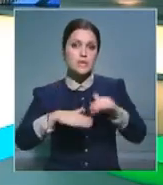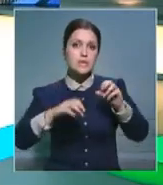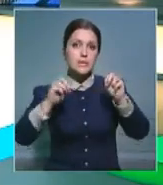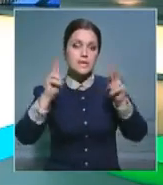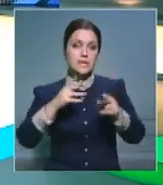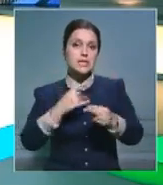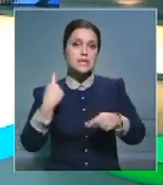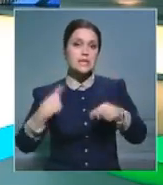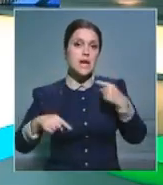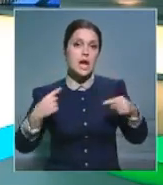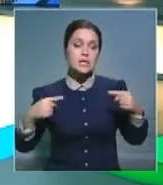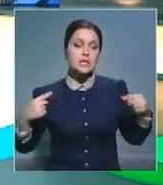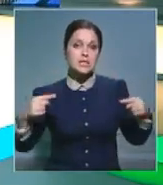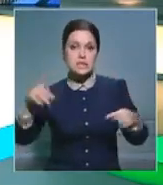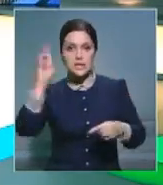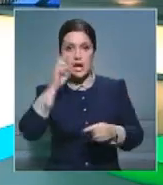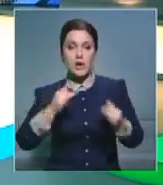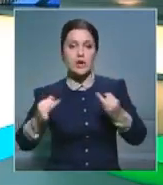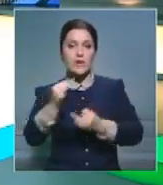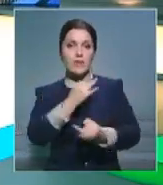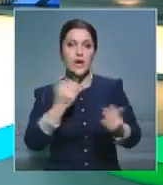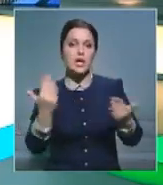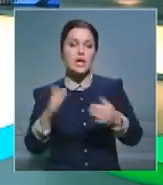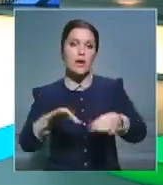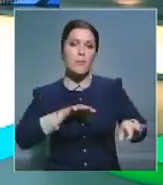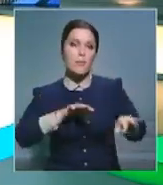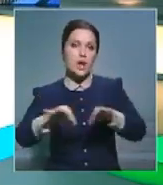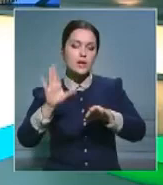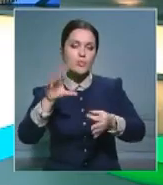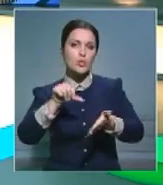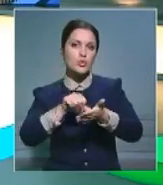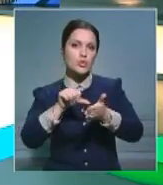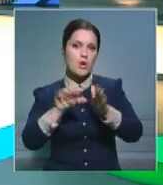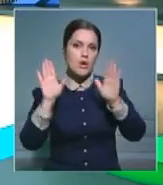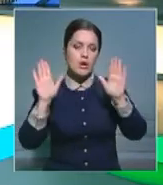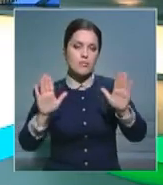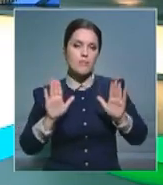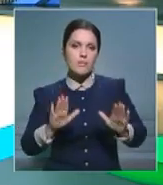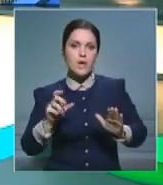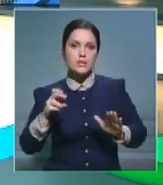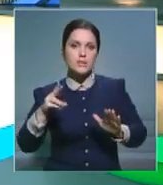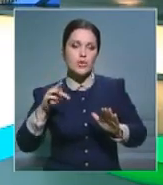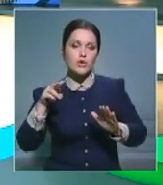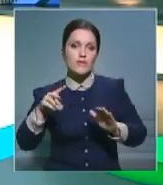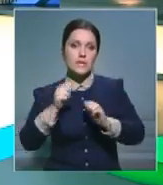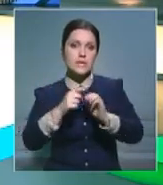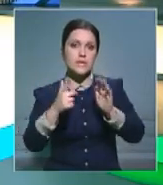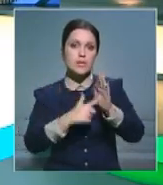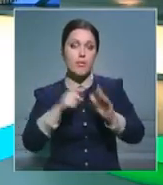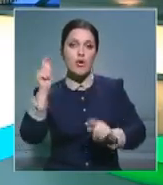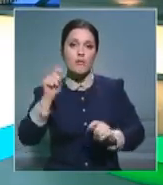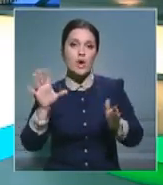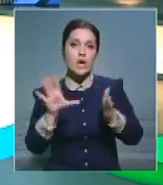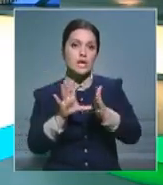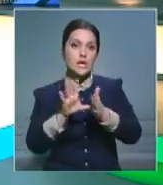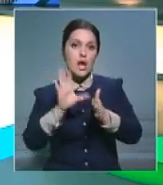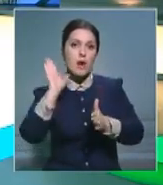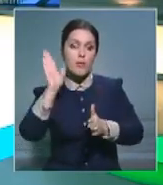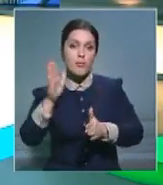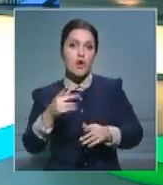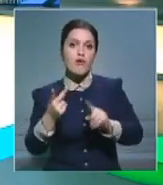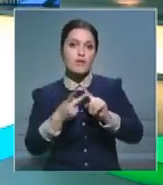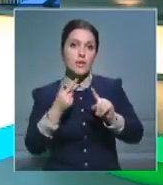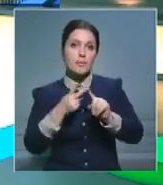стран говорили о том, какие проекты достойны быть представленными в казахстанской столице. Прошедший форум «Энергия будущего»